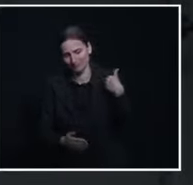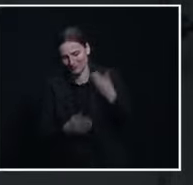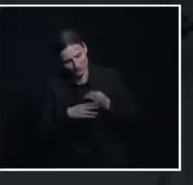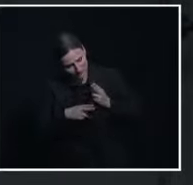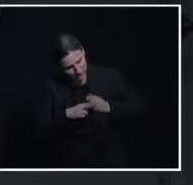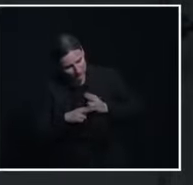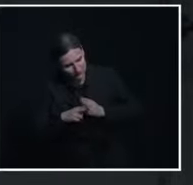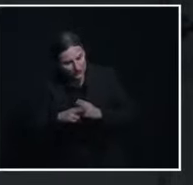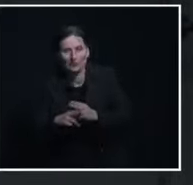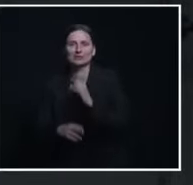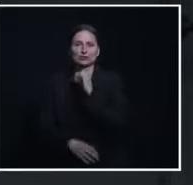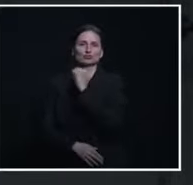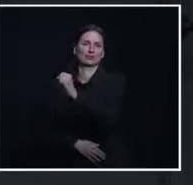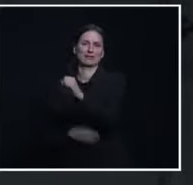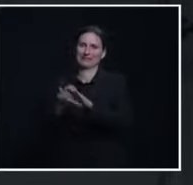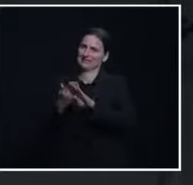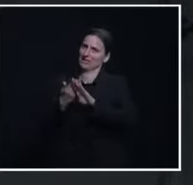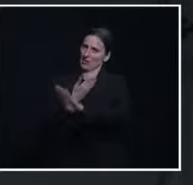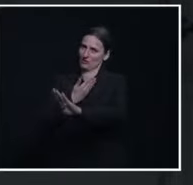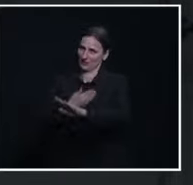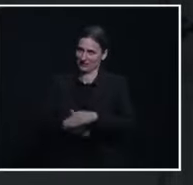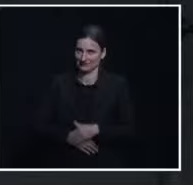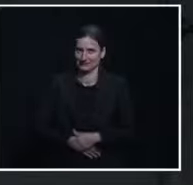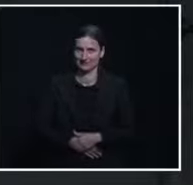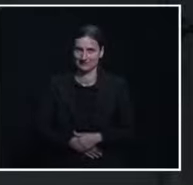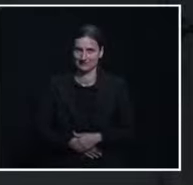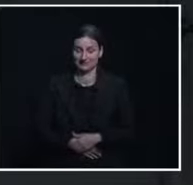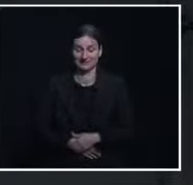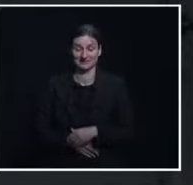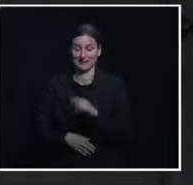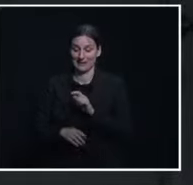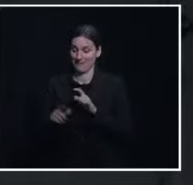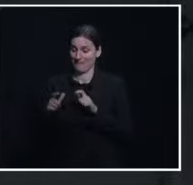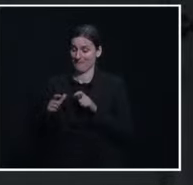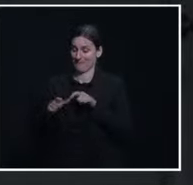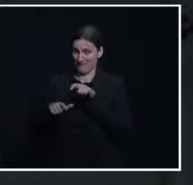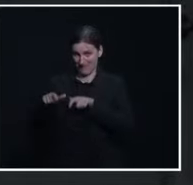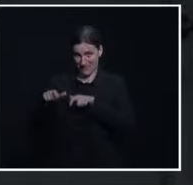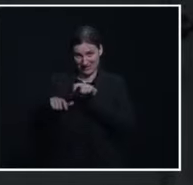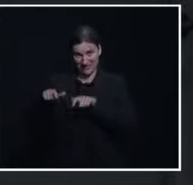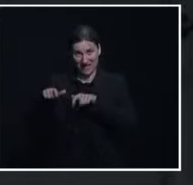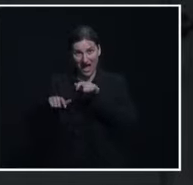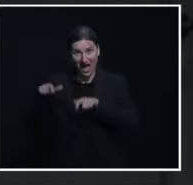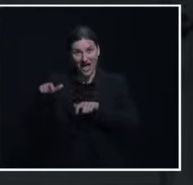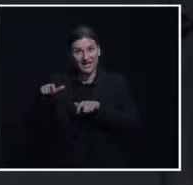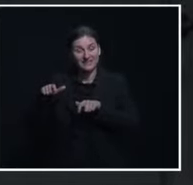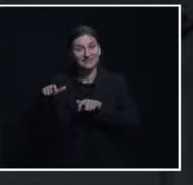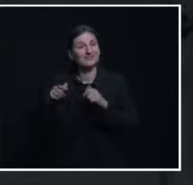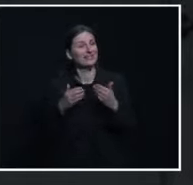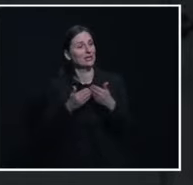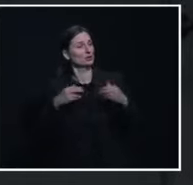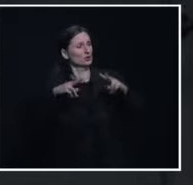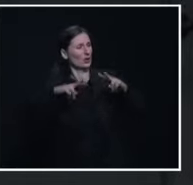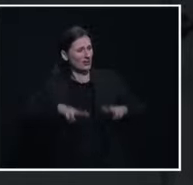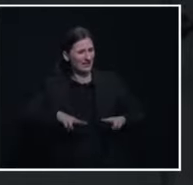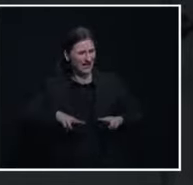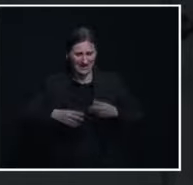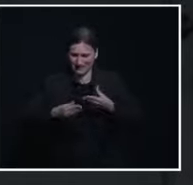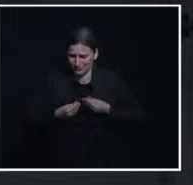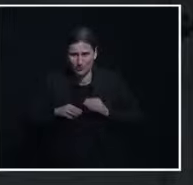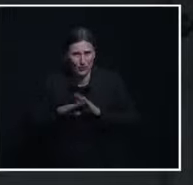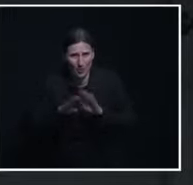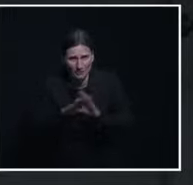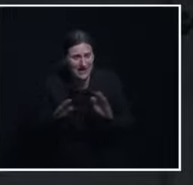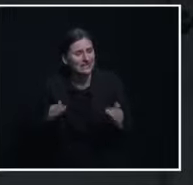ausgegrenzt und stigmatisiert. Denn Minderheiten haben keine Sonderrechten, sondern nur